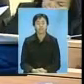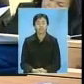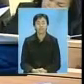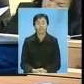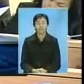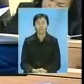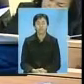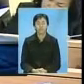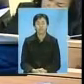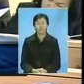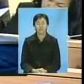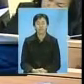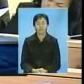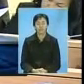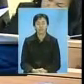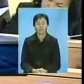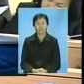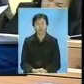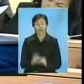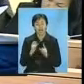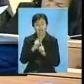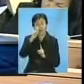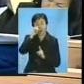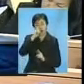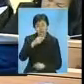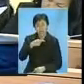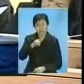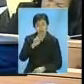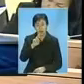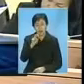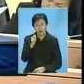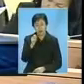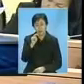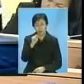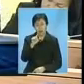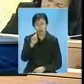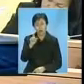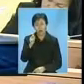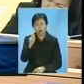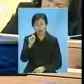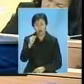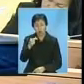อาจจะไม่ตรงกับคำว่าปรองดองทีเดียวนักนะคะ